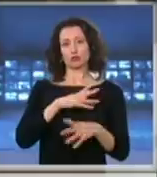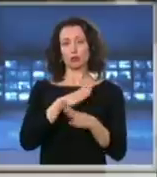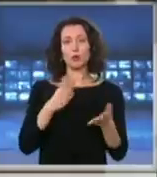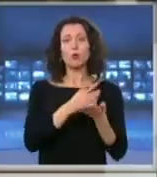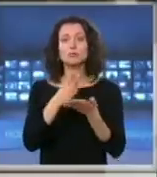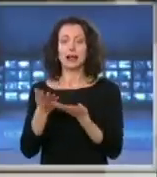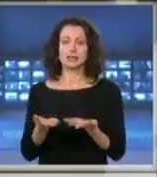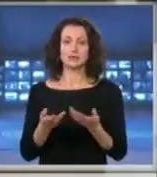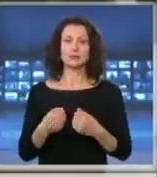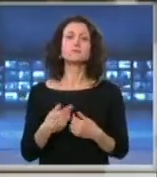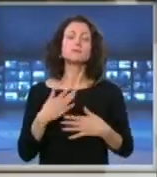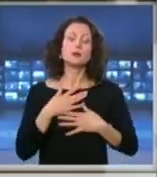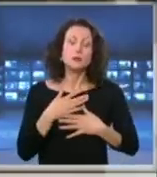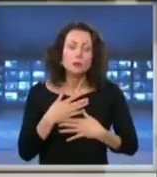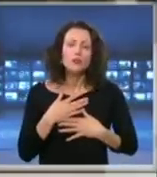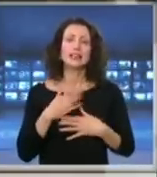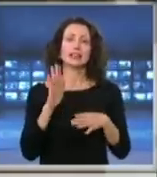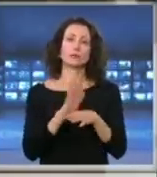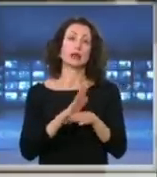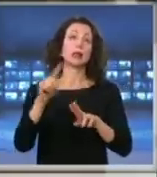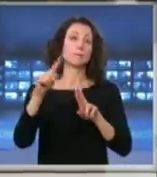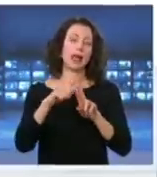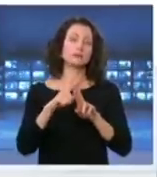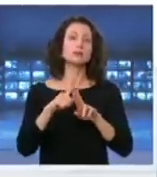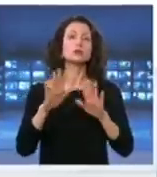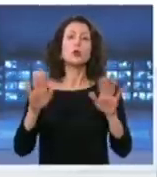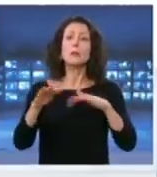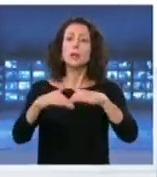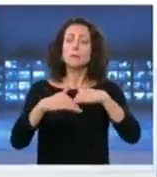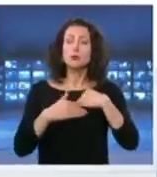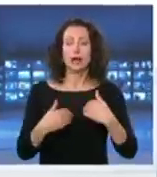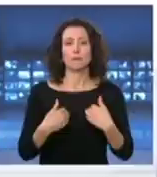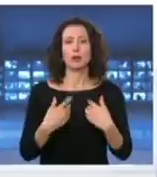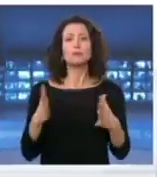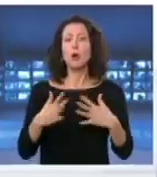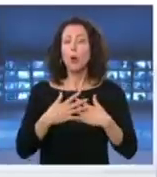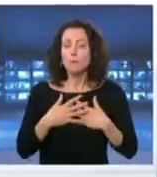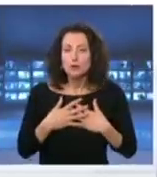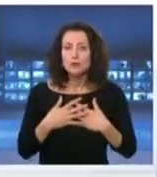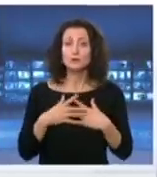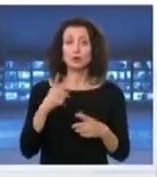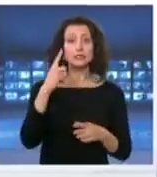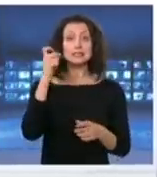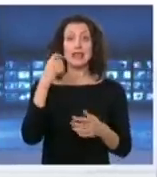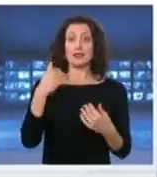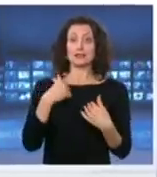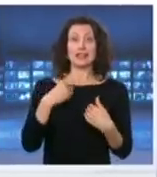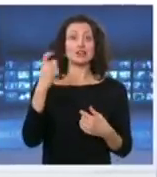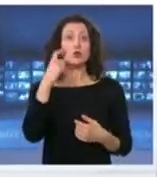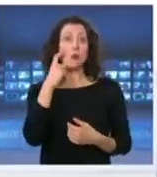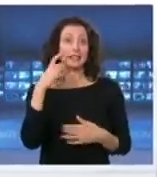проявеното разбиране и за подкрепата, която ни оказва в този момент. Много ме благодаря, че се е сетил за нашето